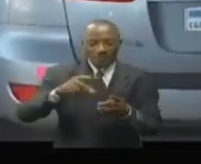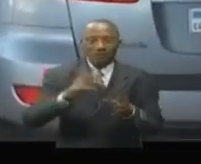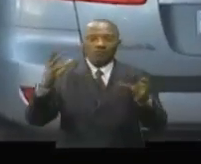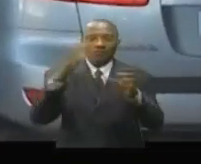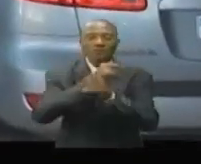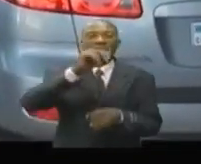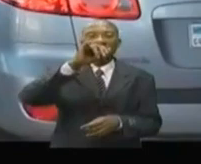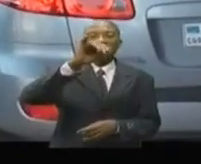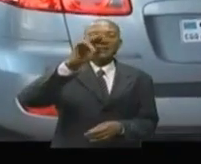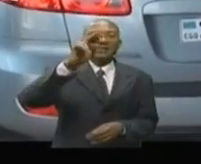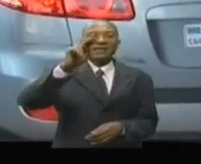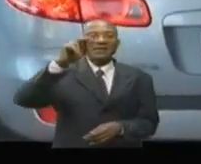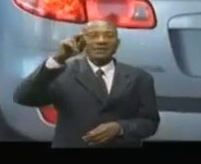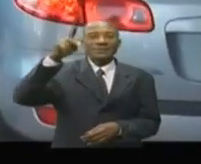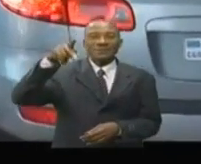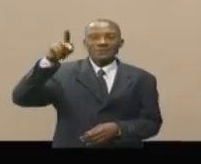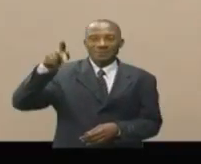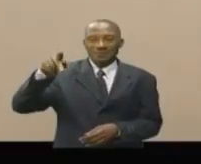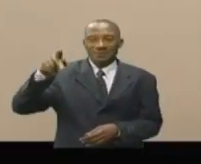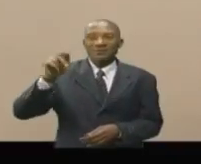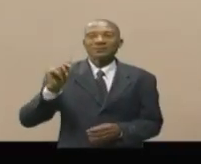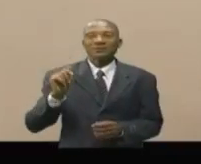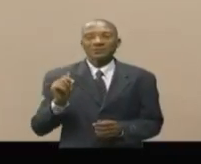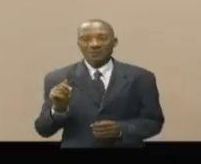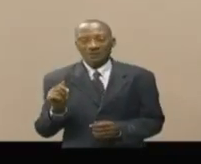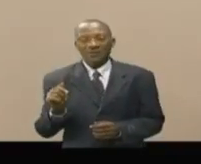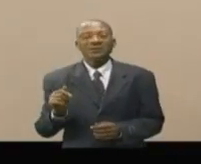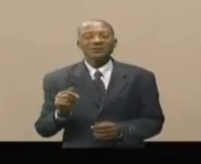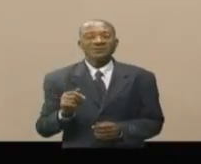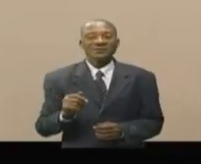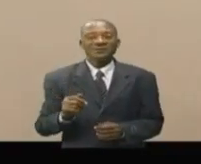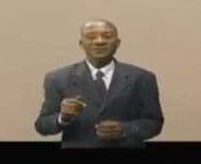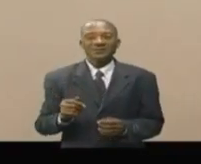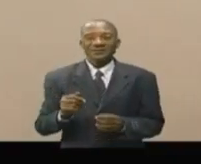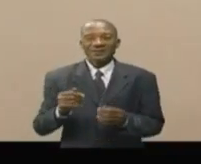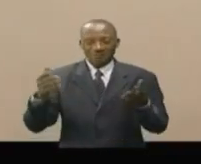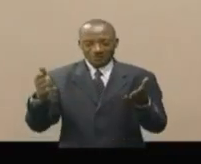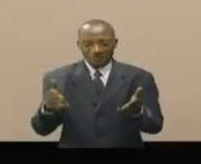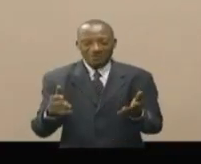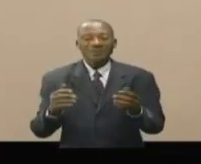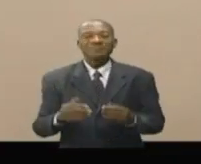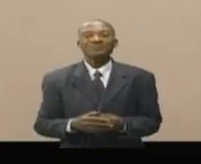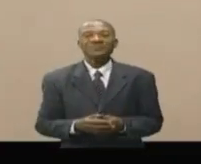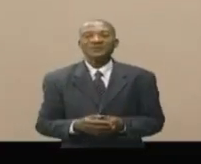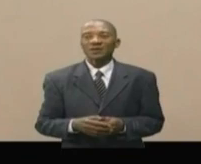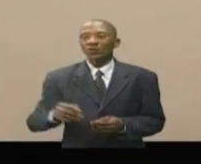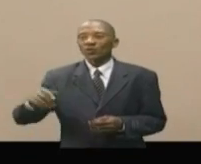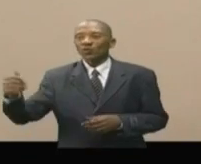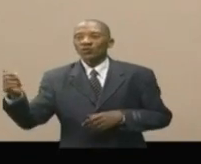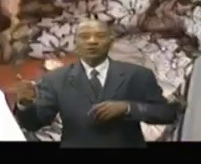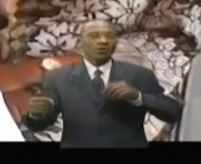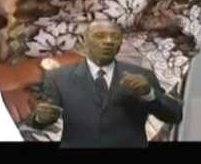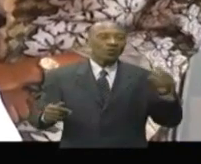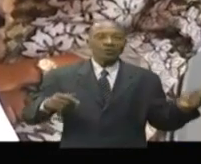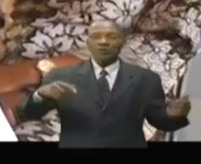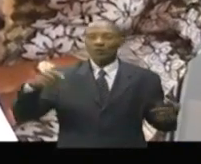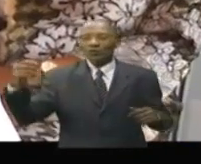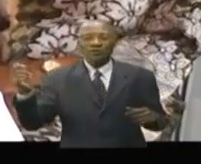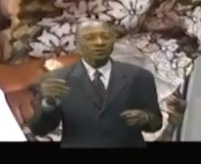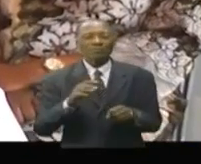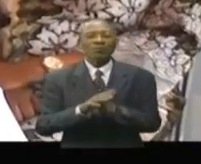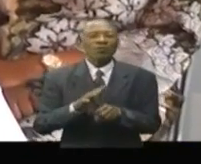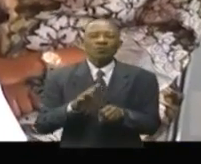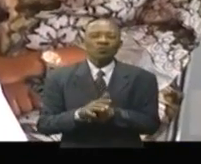Joël Mukombamata en remplacement de Jean-Marie Mouloumé pour raison de retraite. C'est devant